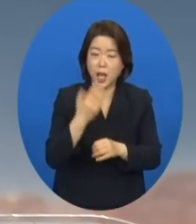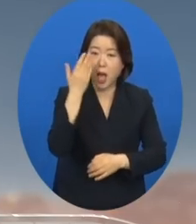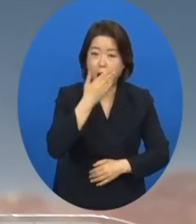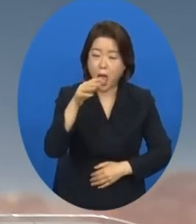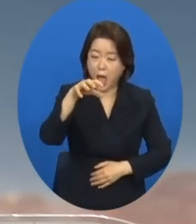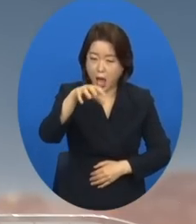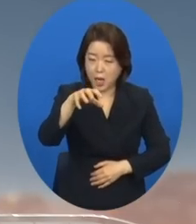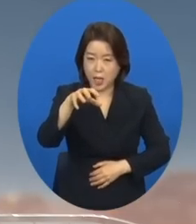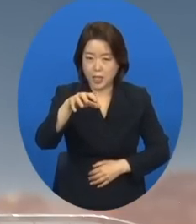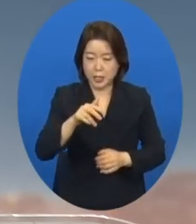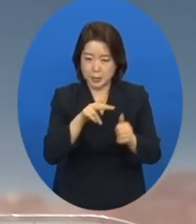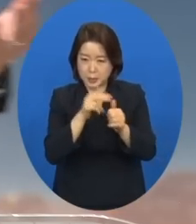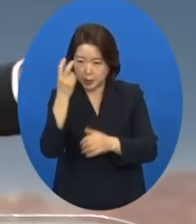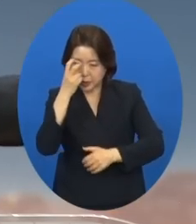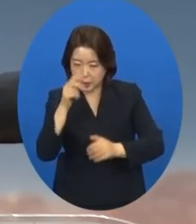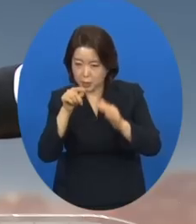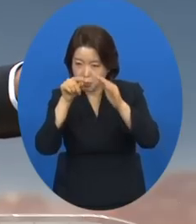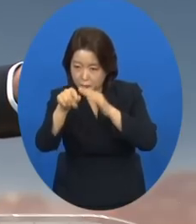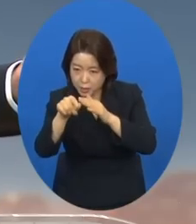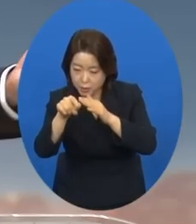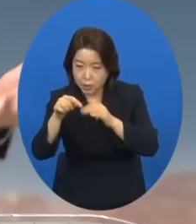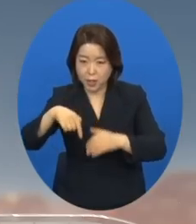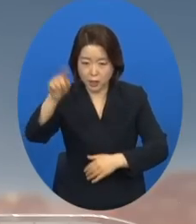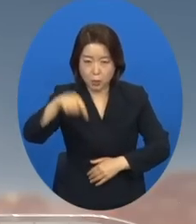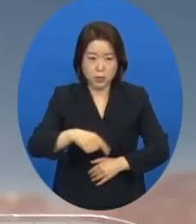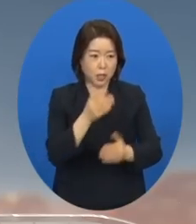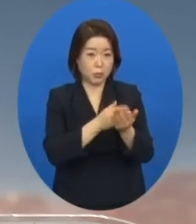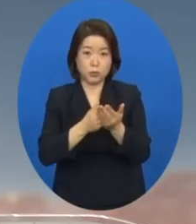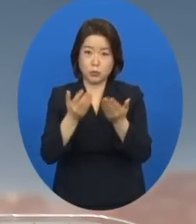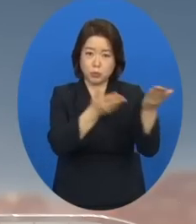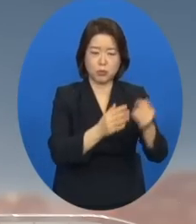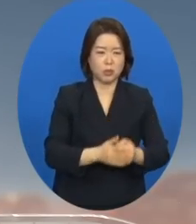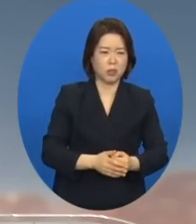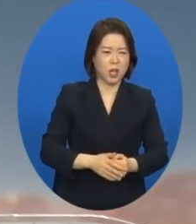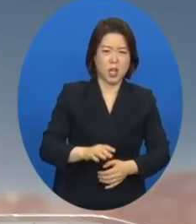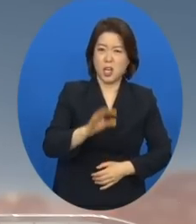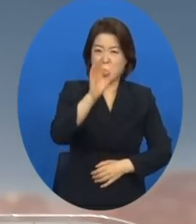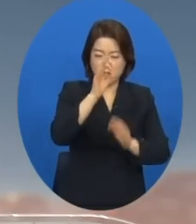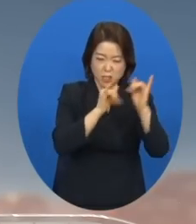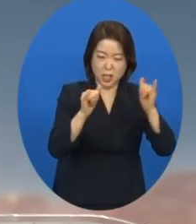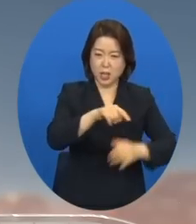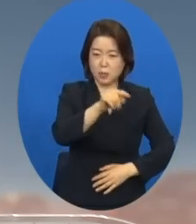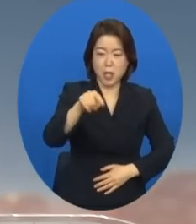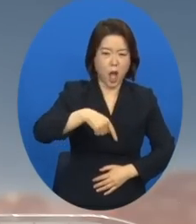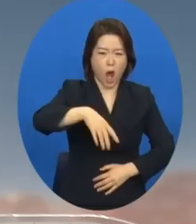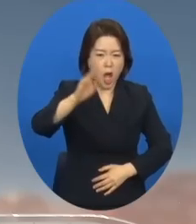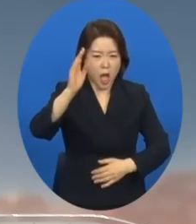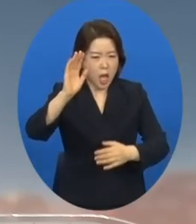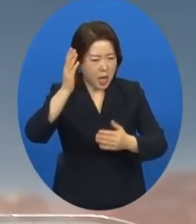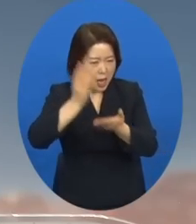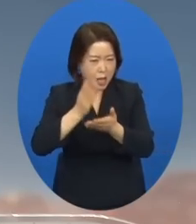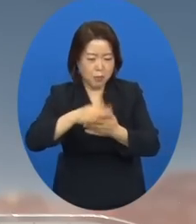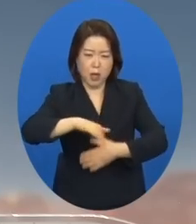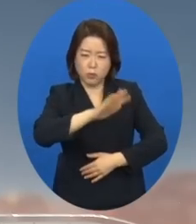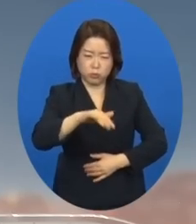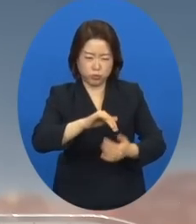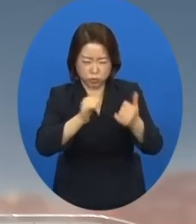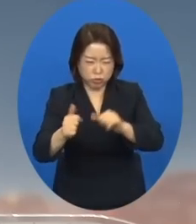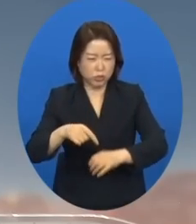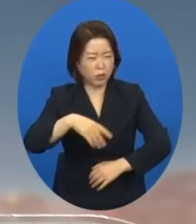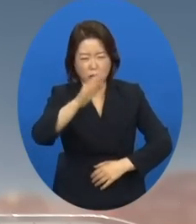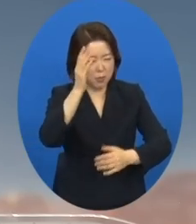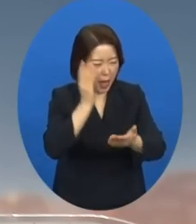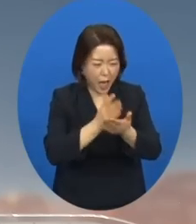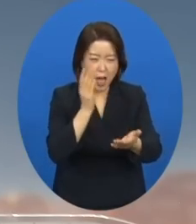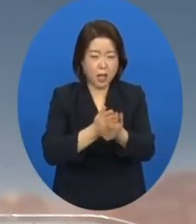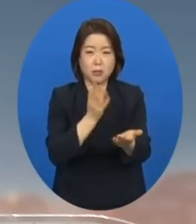땅 정탐을 했던 10명이 뉴스를 내죠 우리는 거기 못 들어갑니다 우린 가면 죽을 겁니다 우리 땅은 거기는 아닙니다 막